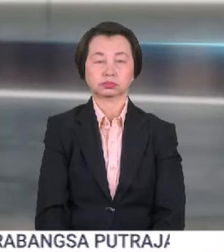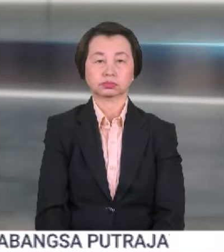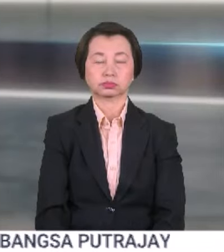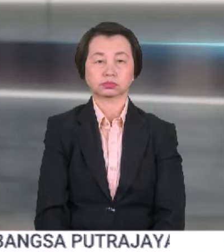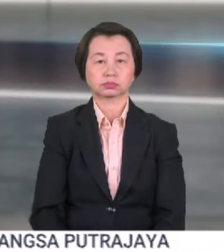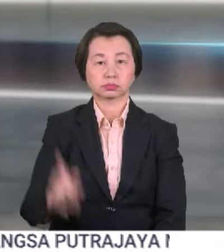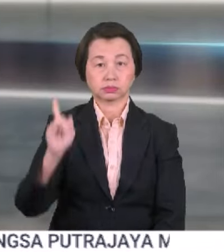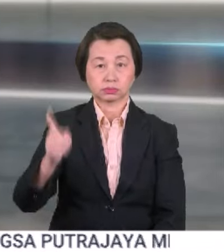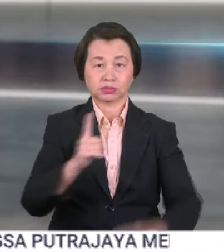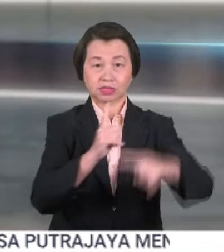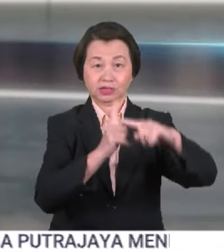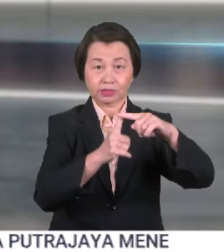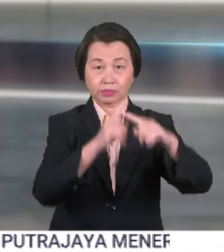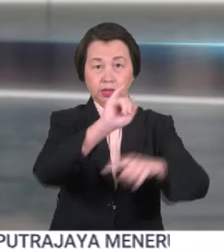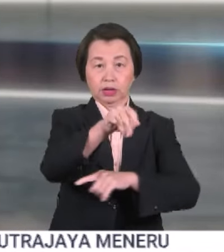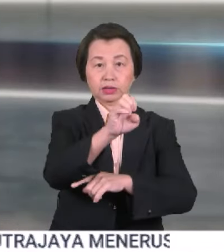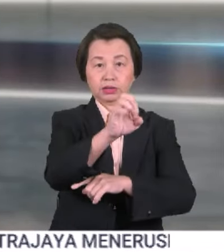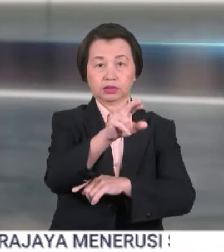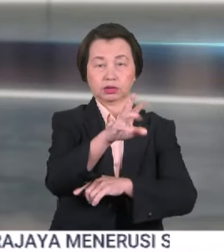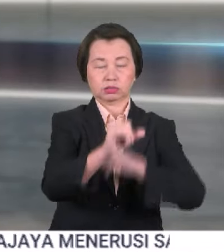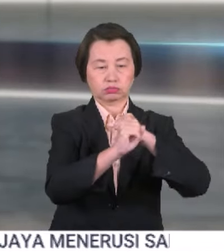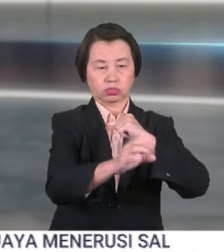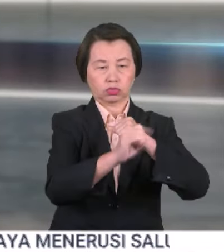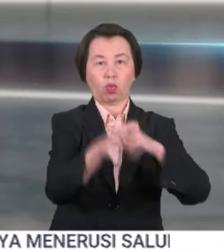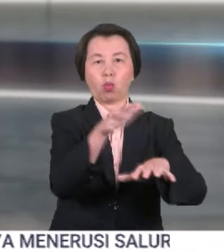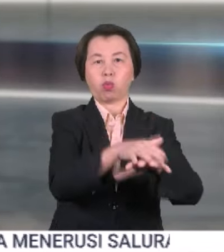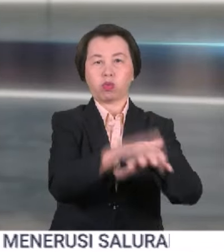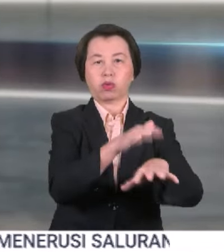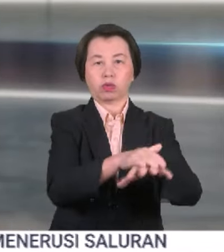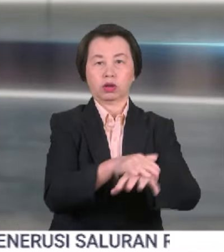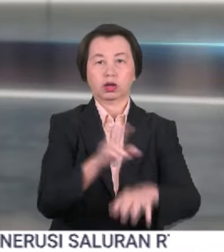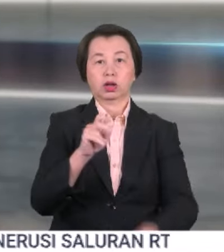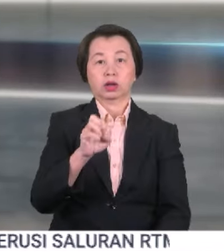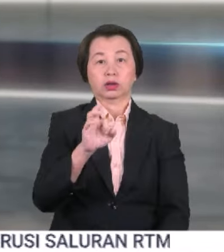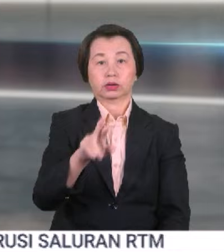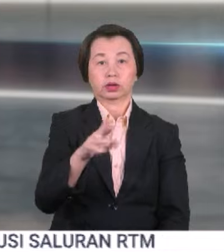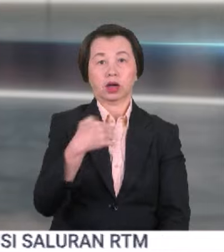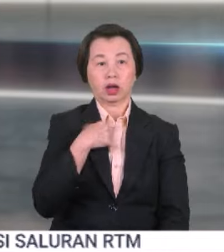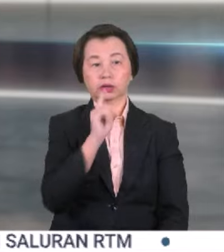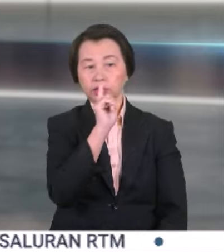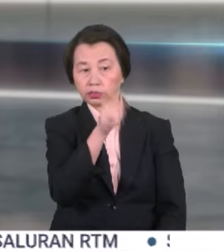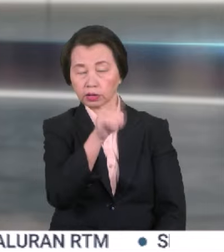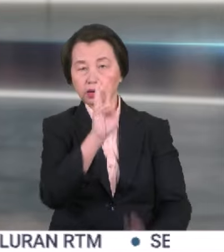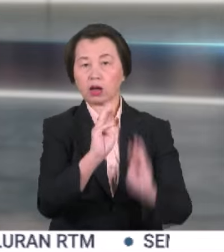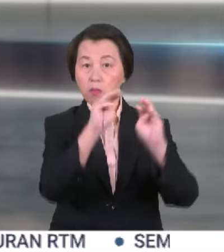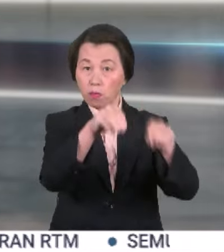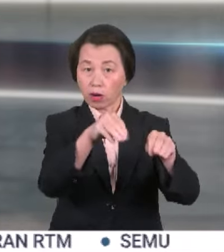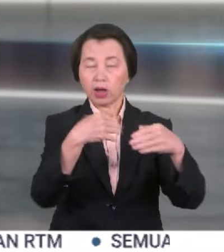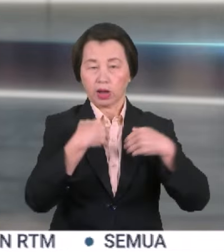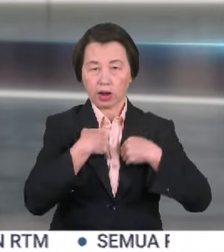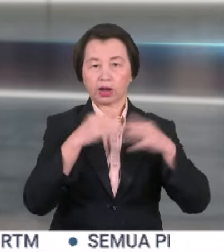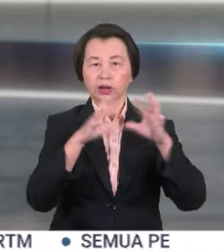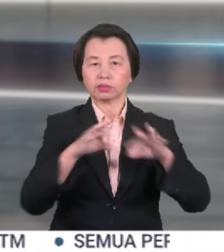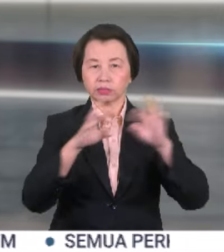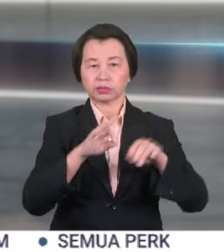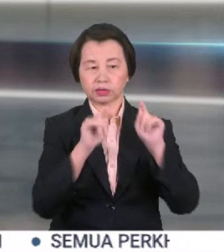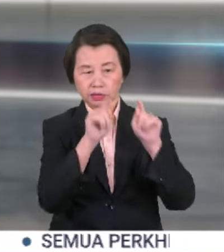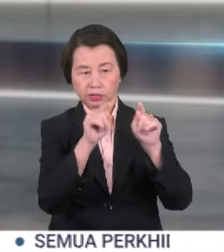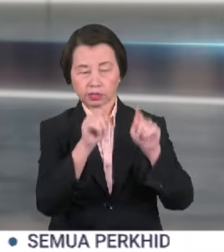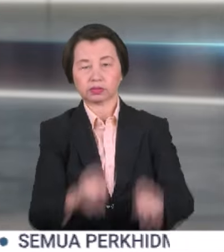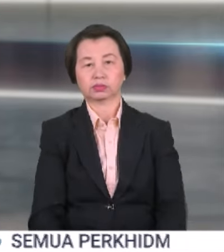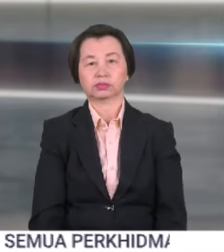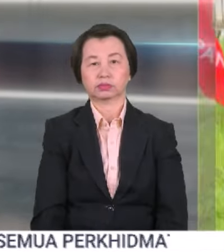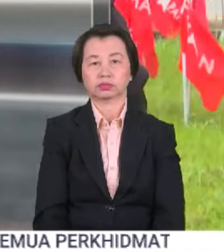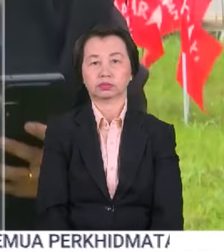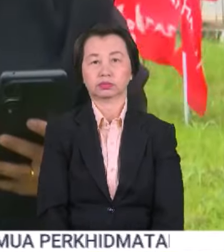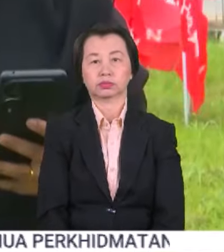Sementara itu, di Simpang Jeram, kabarnya kempen semakin meriah. Nur Fatihah Abdul Rahim yang berada di Muar ada perkembangannya. Fatihah,